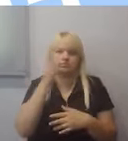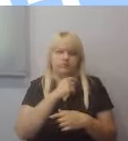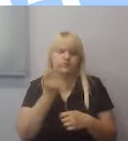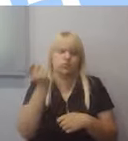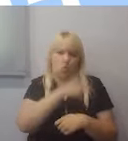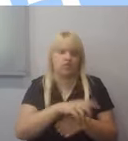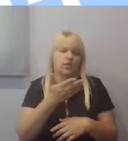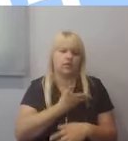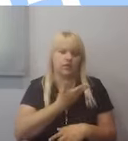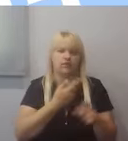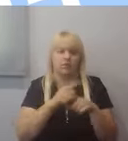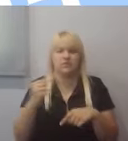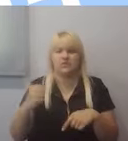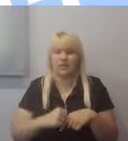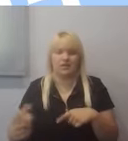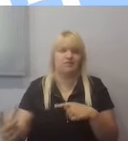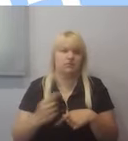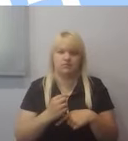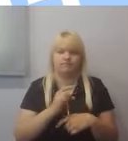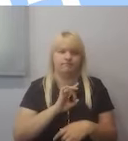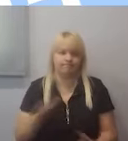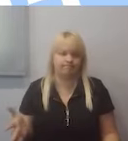dienesti ir nepieejami